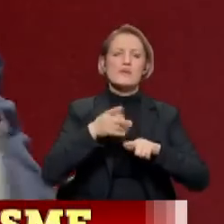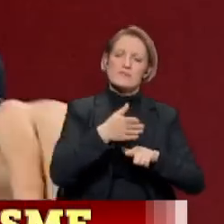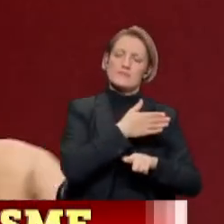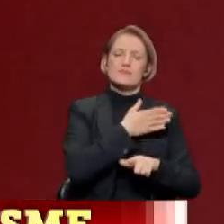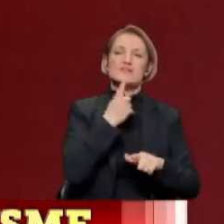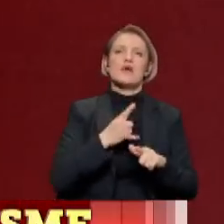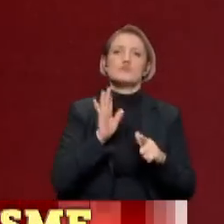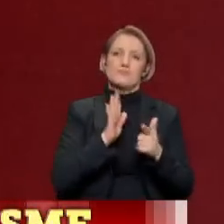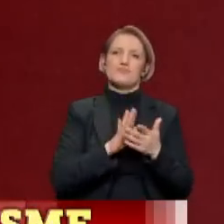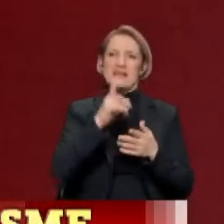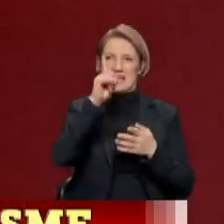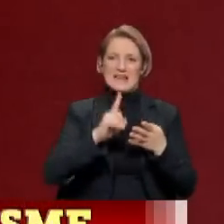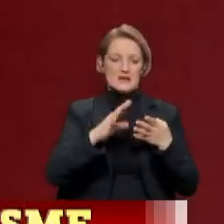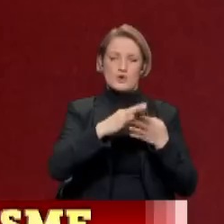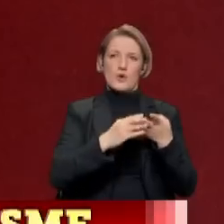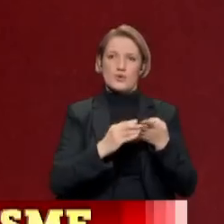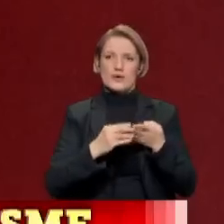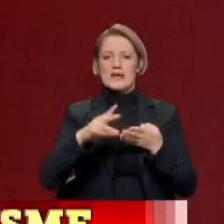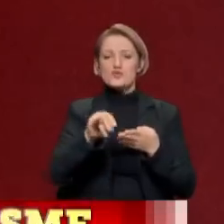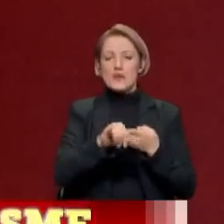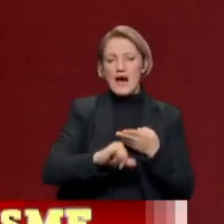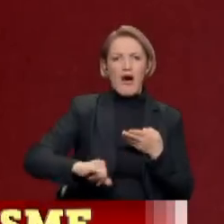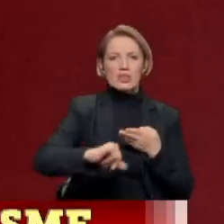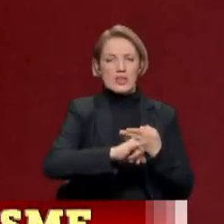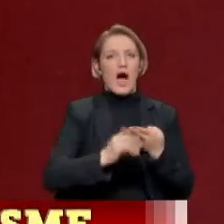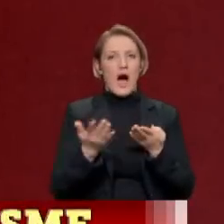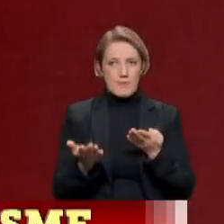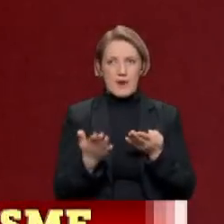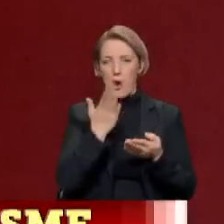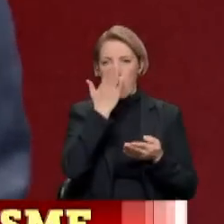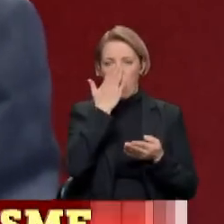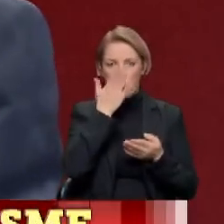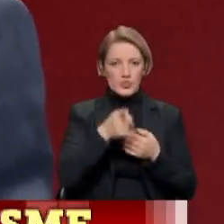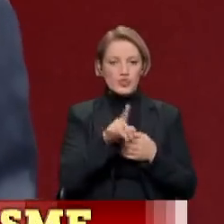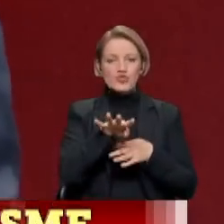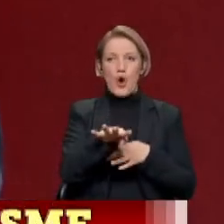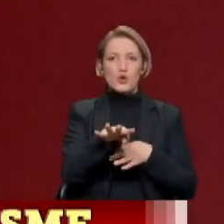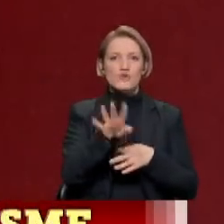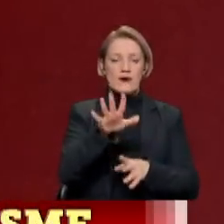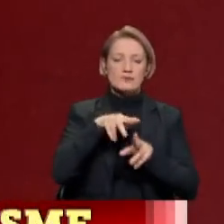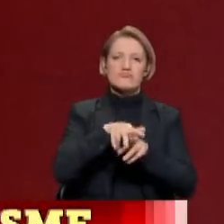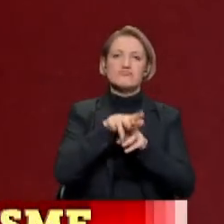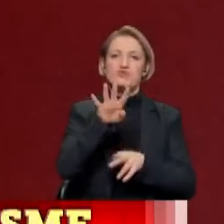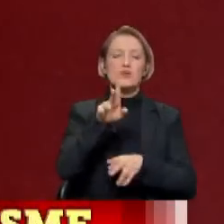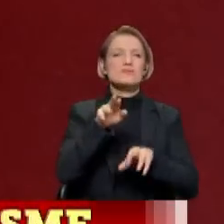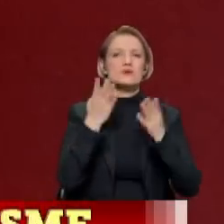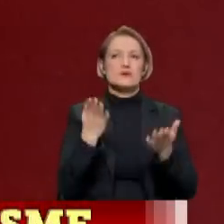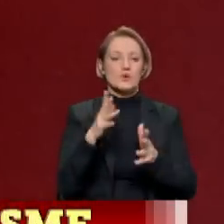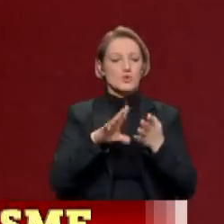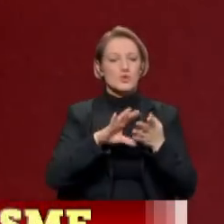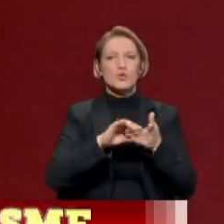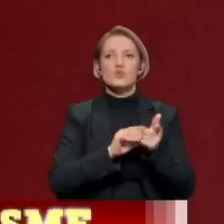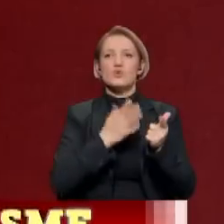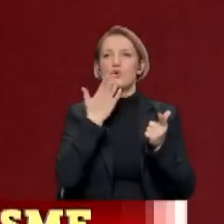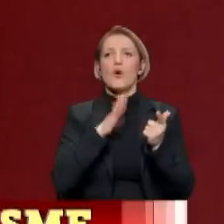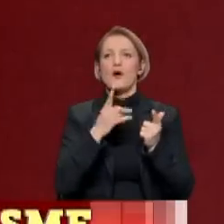onları saymıyorum. Yani ilk yine çıkış. Yakın kurmaydı onlar. Onlar da yakın kurmaydı ama ön planda bu dördü vardı. Şimdi üçü yok